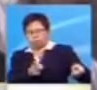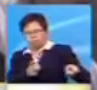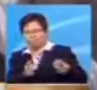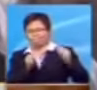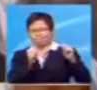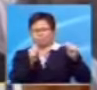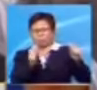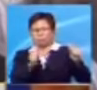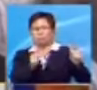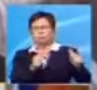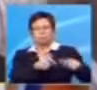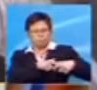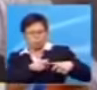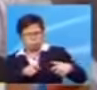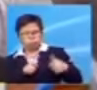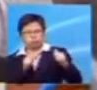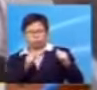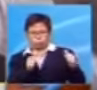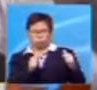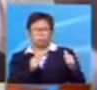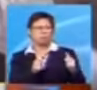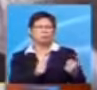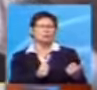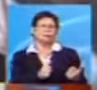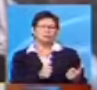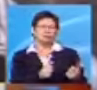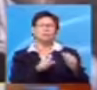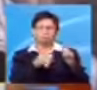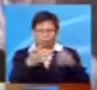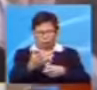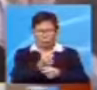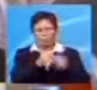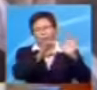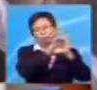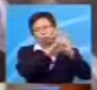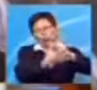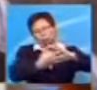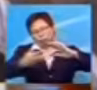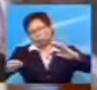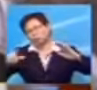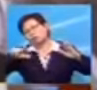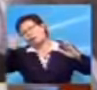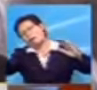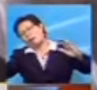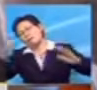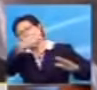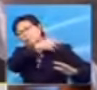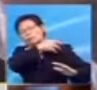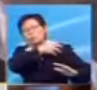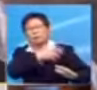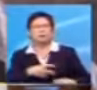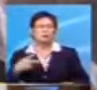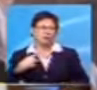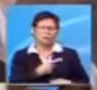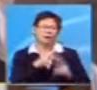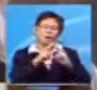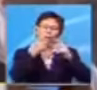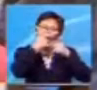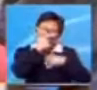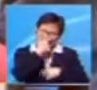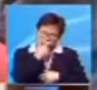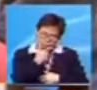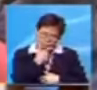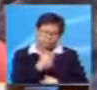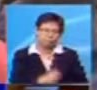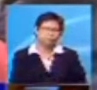yang keberanian yang dapat dicontohi oleh pegawai-pegawai lainlah so kita amat bersedih